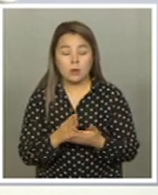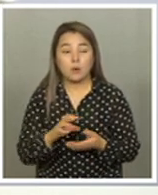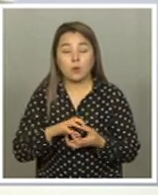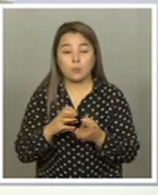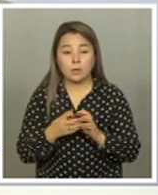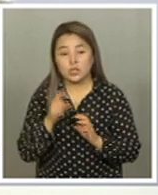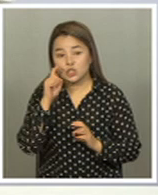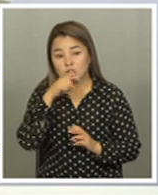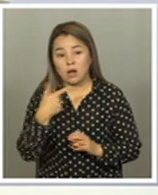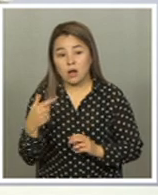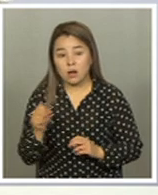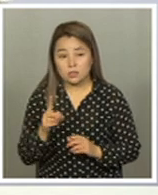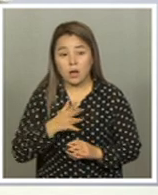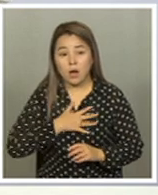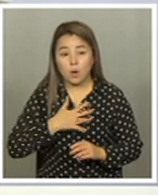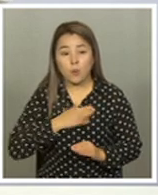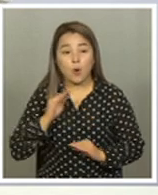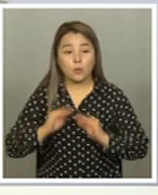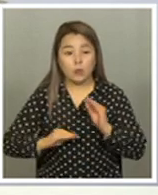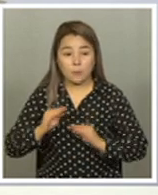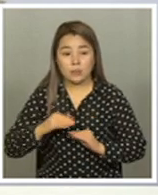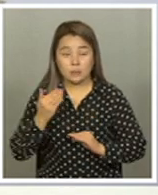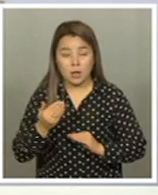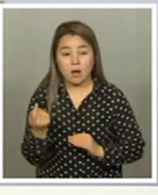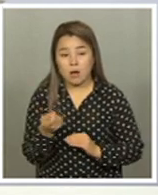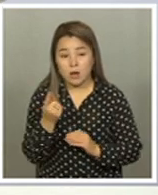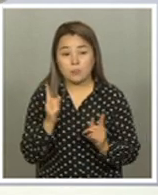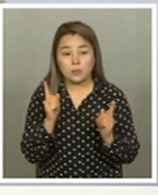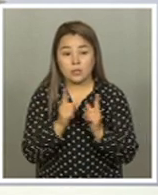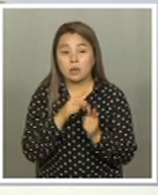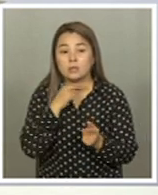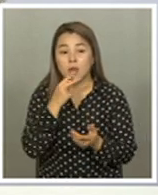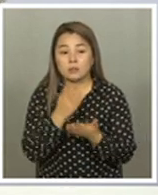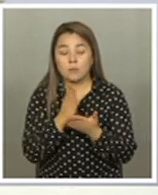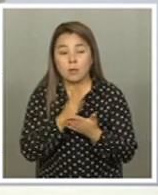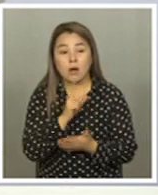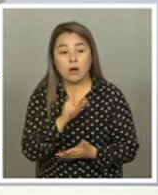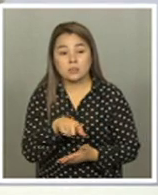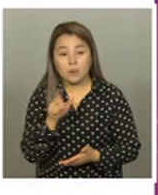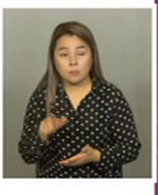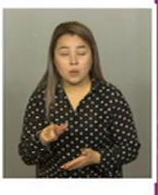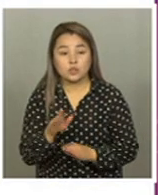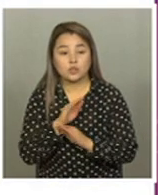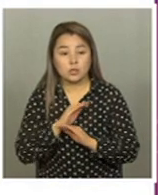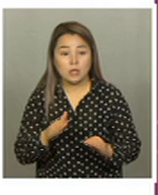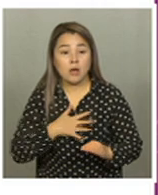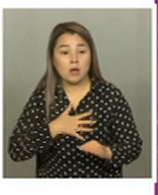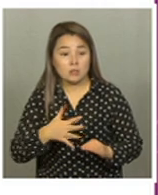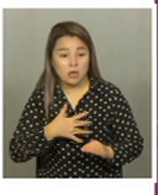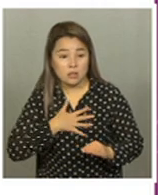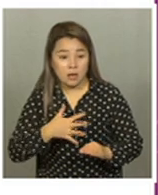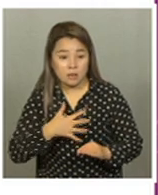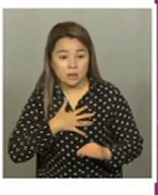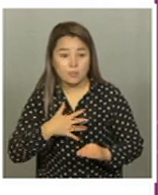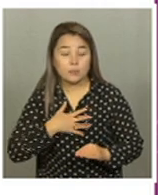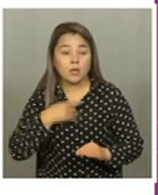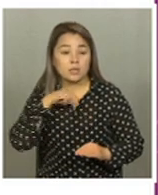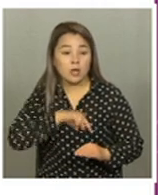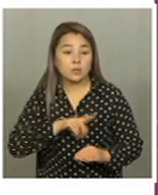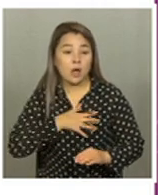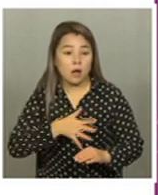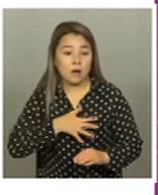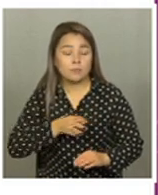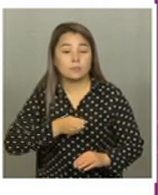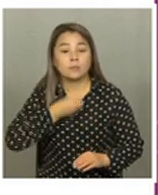газы ауаның құрамында аз мөлшерде кездеседі. Адамдар тыныс шығарған кезде шығарған ауамыздың